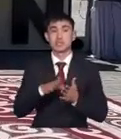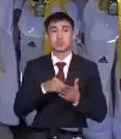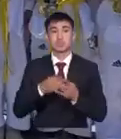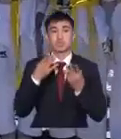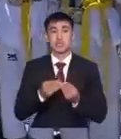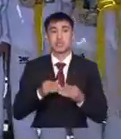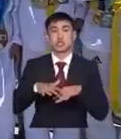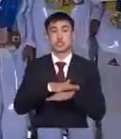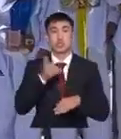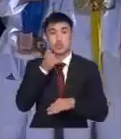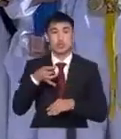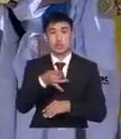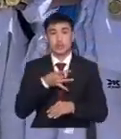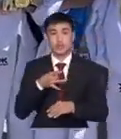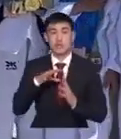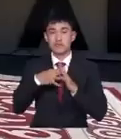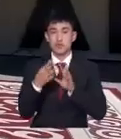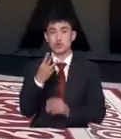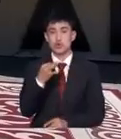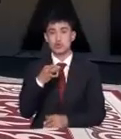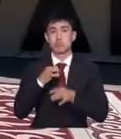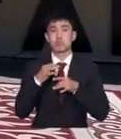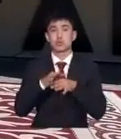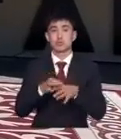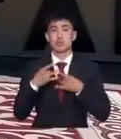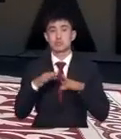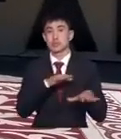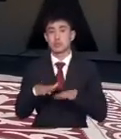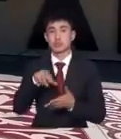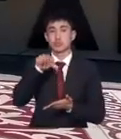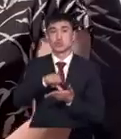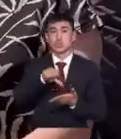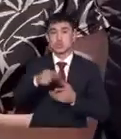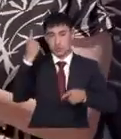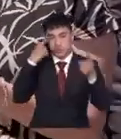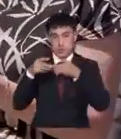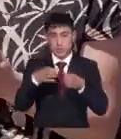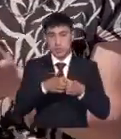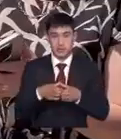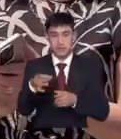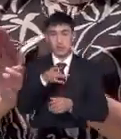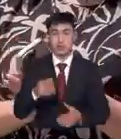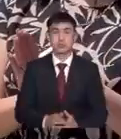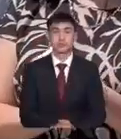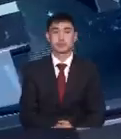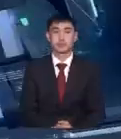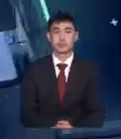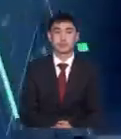день и жители Уйгурского района. В селе Шунджо прошло праздничное мероприятие с участием творческих коллективов района.